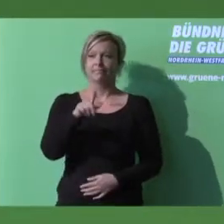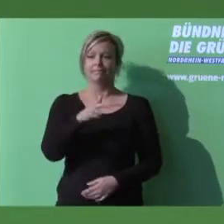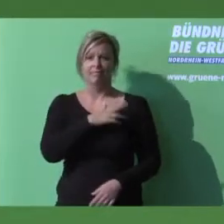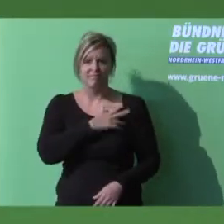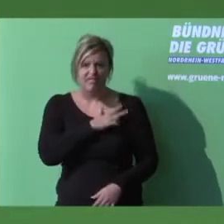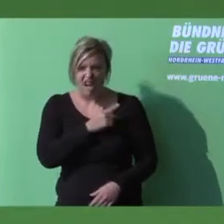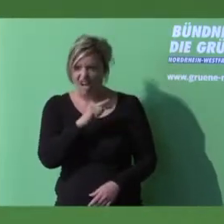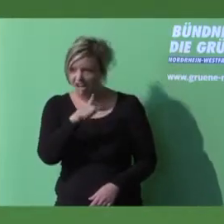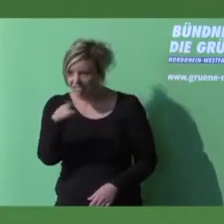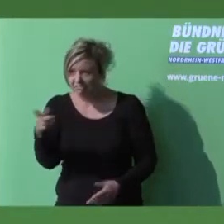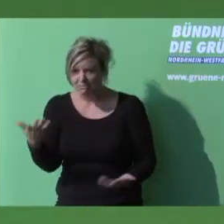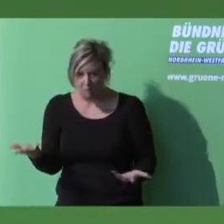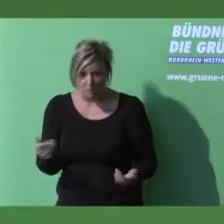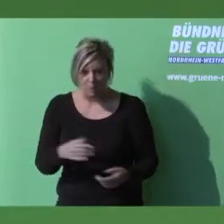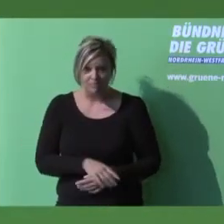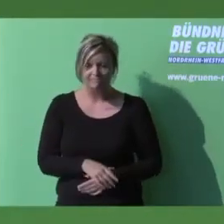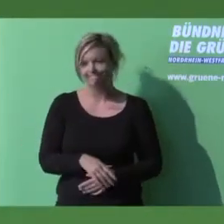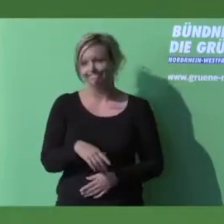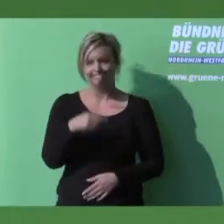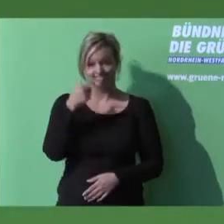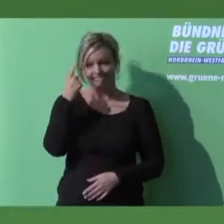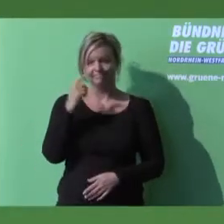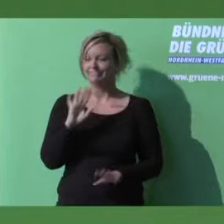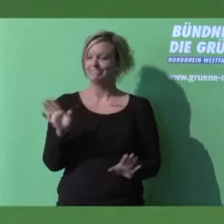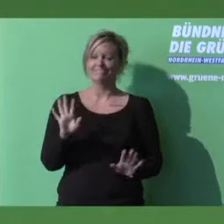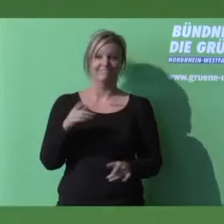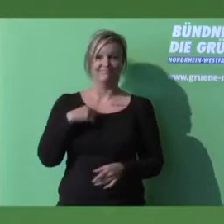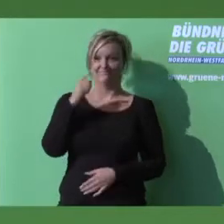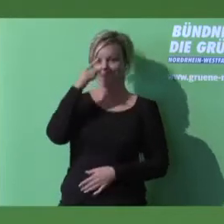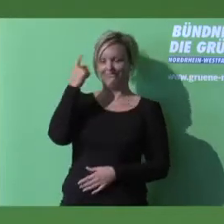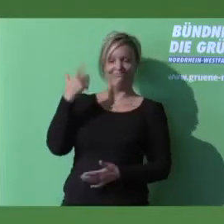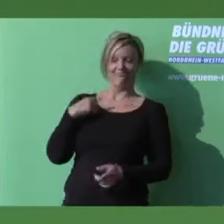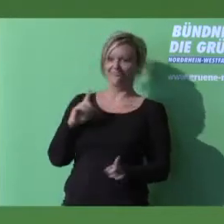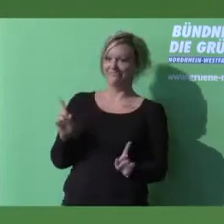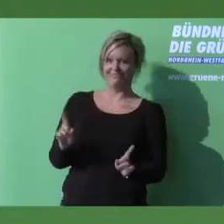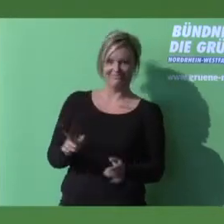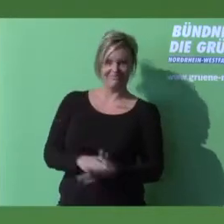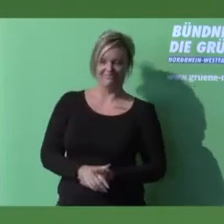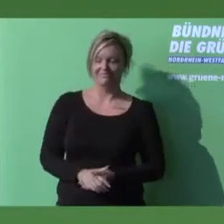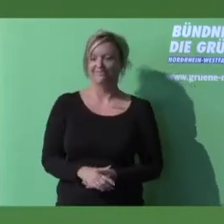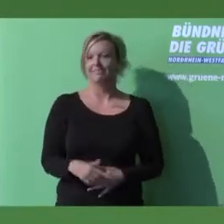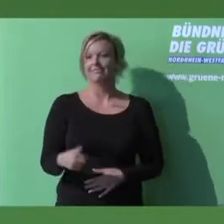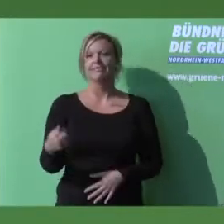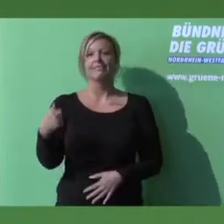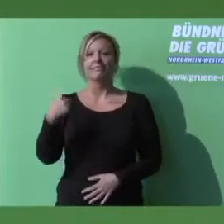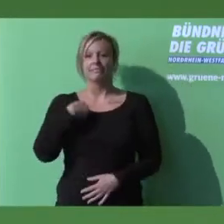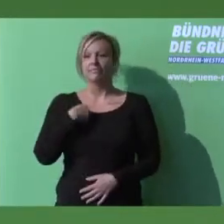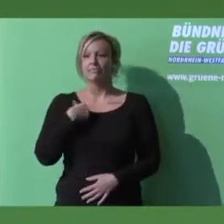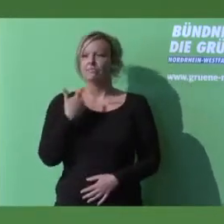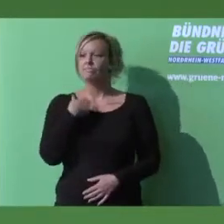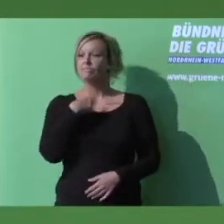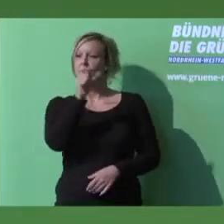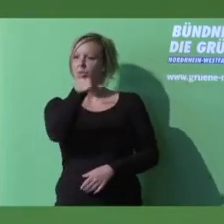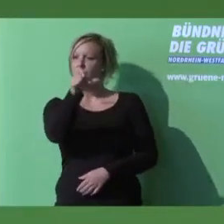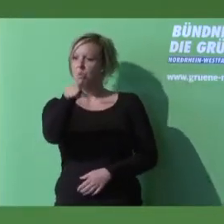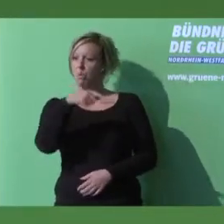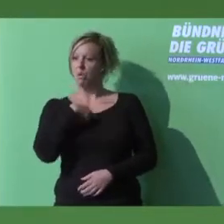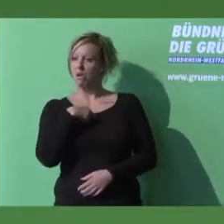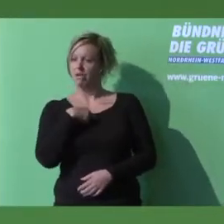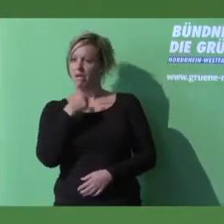Wahrheit. Nein, wir sind nicht doof. Wir haben ein Bild von Bürgerinnen und Bürgern,